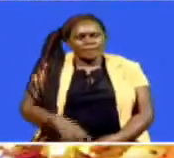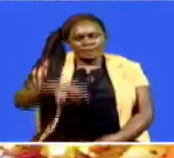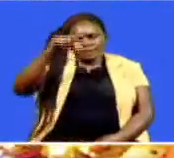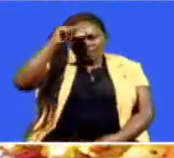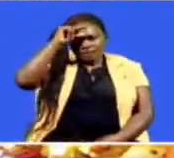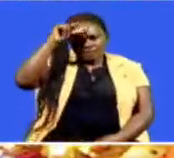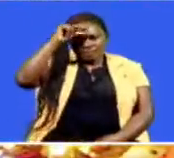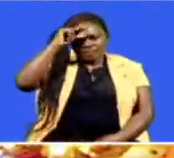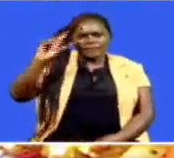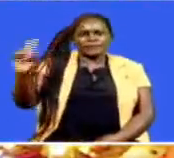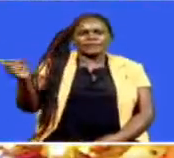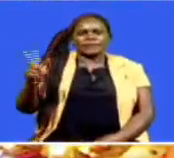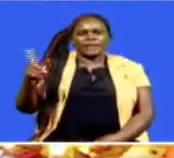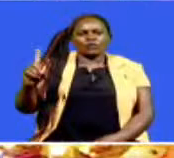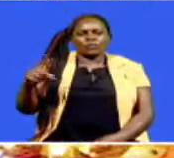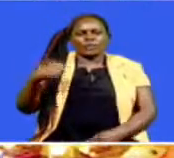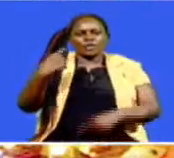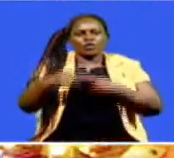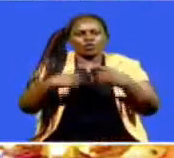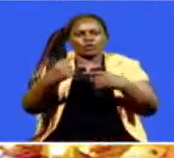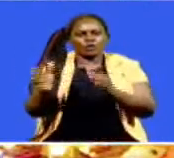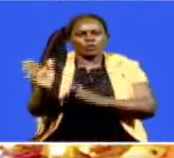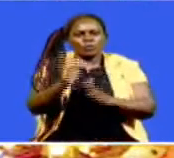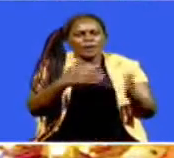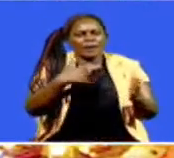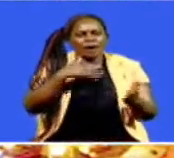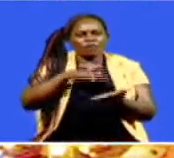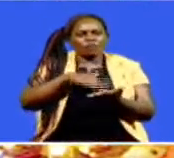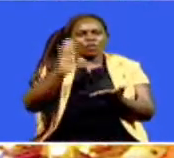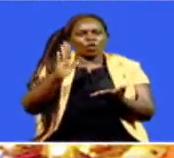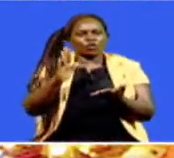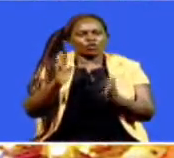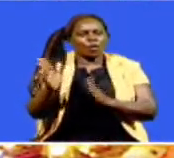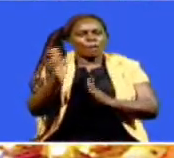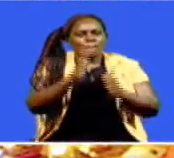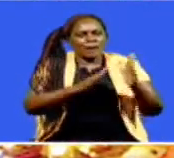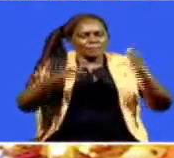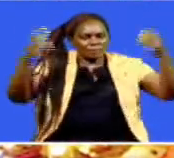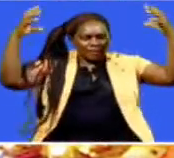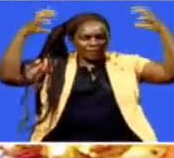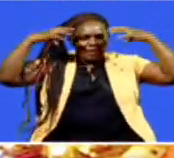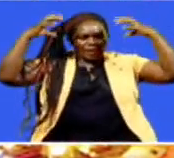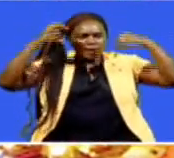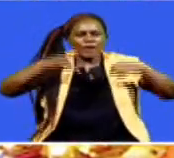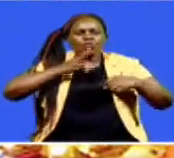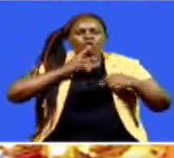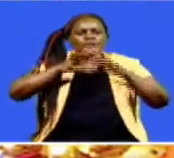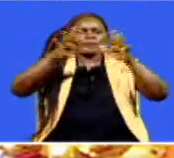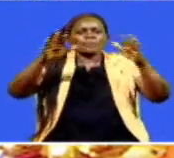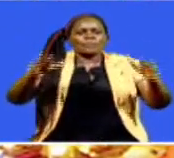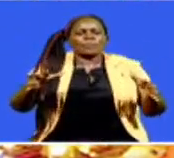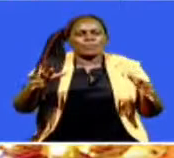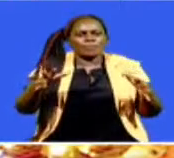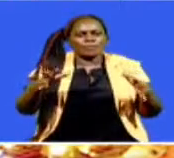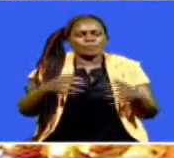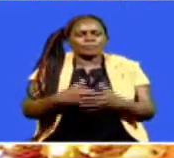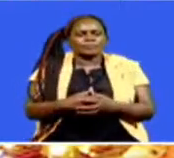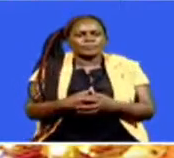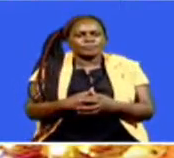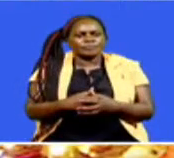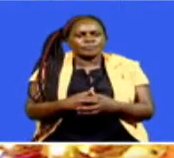Serikali ya kaunti ya Nairobi imezidi kuweka mikakati zaidi kujiandaa kwa mafuriko iwapo yatajitokeza kutokana na mvua ya